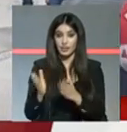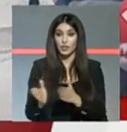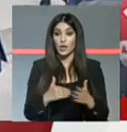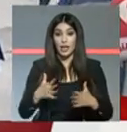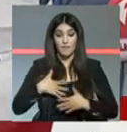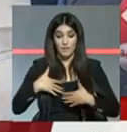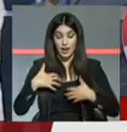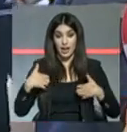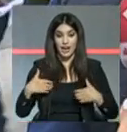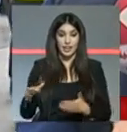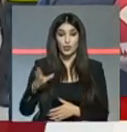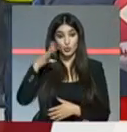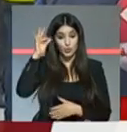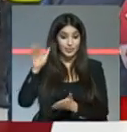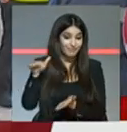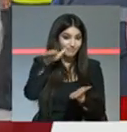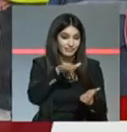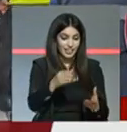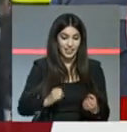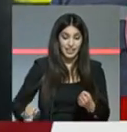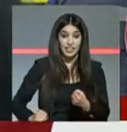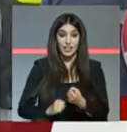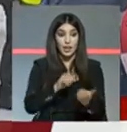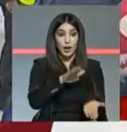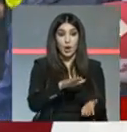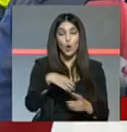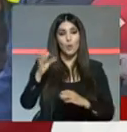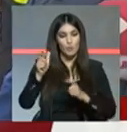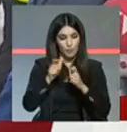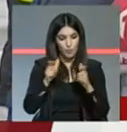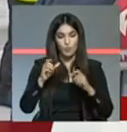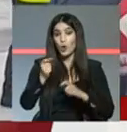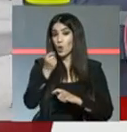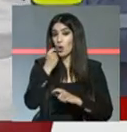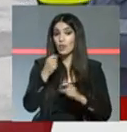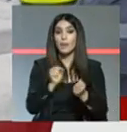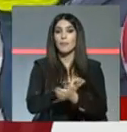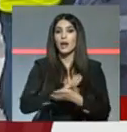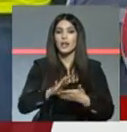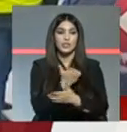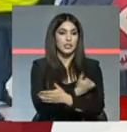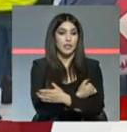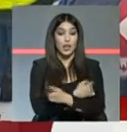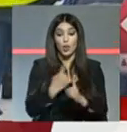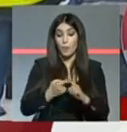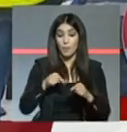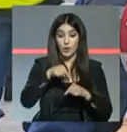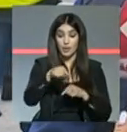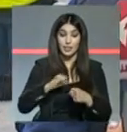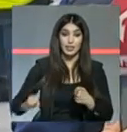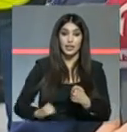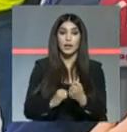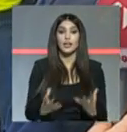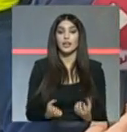بتسلم تونس هذه الدفعة من لقاح فايزر بفضل مبادرة كوفاكس، وكانت مجانا، وهذه الخطوة تعد هامة وتساعد على